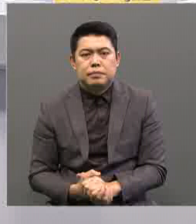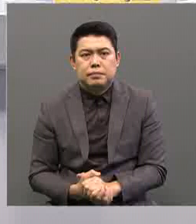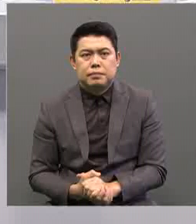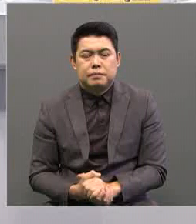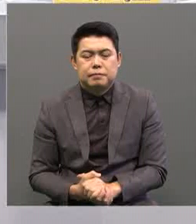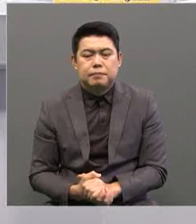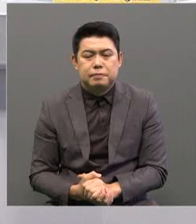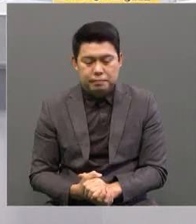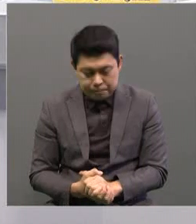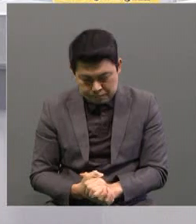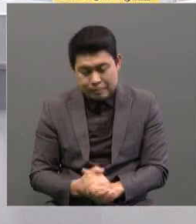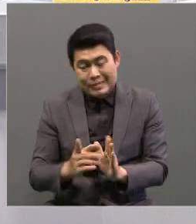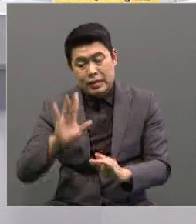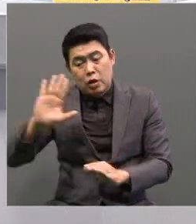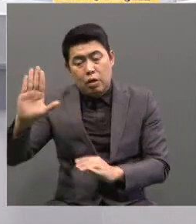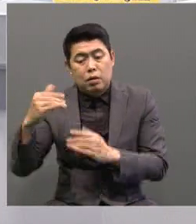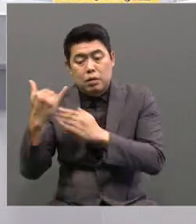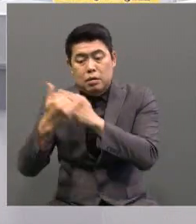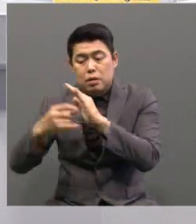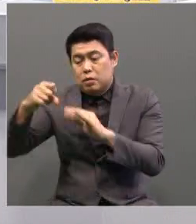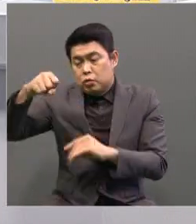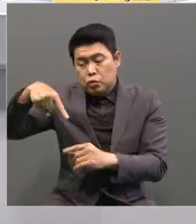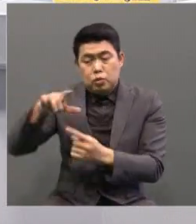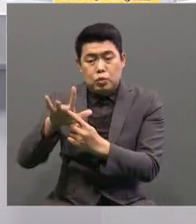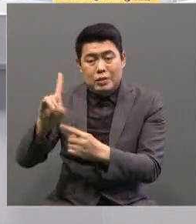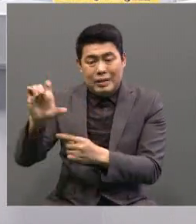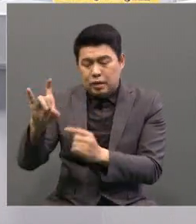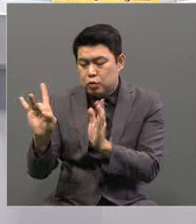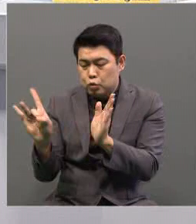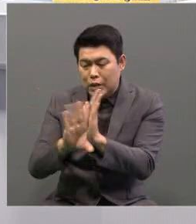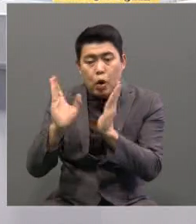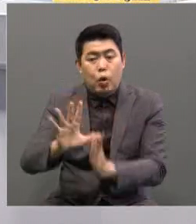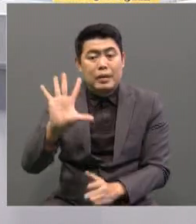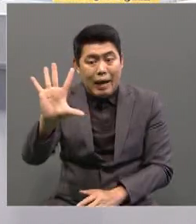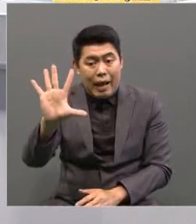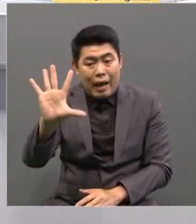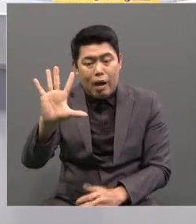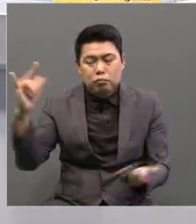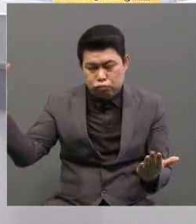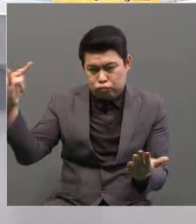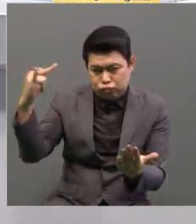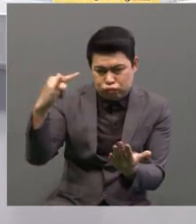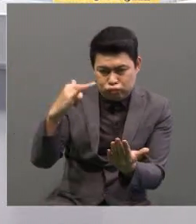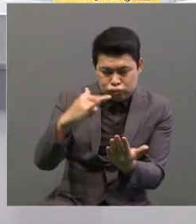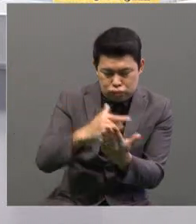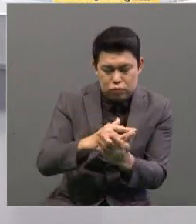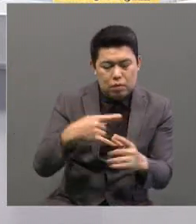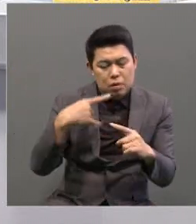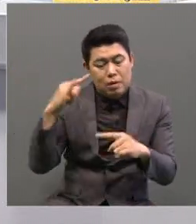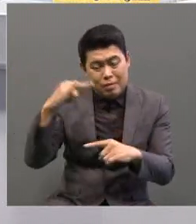ไปต่อกันที่เรื่องของการอบพยพคนไทยจากซูดานนะครับคือคนไทย5คนสุดท้ายจากซูดานนะครับได้เดินทางด้วยเครื่องบิน